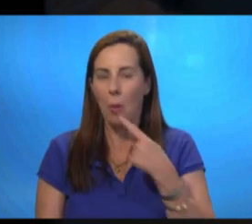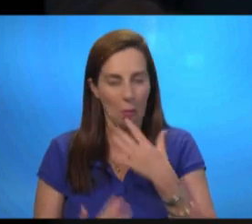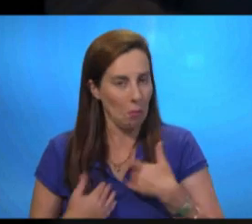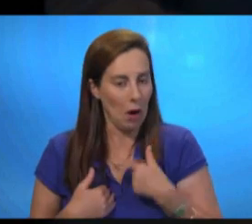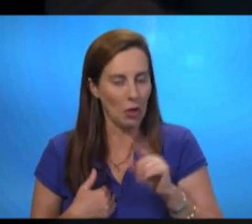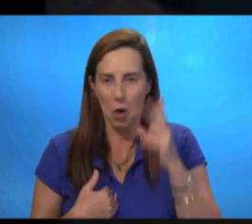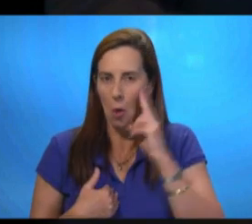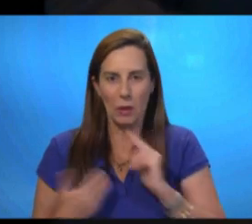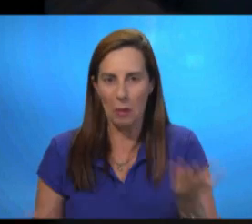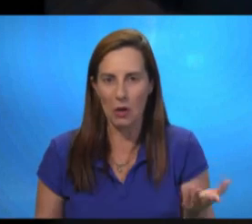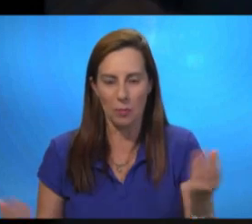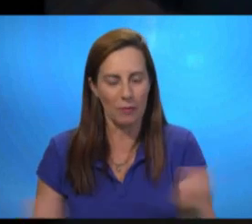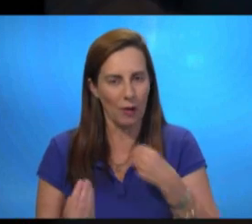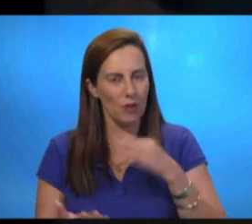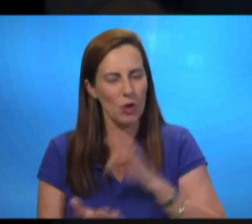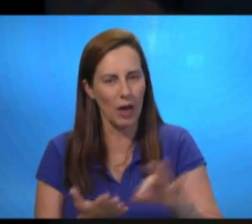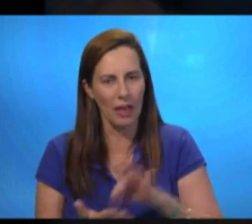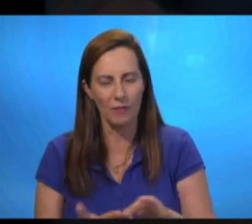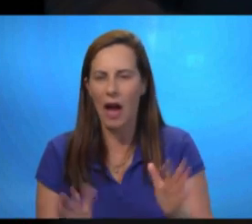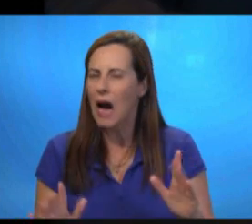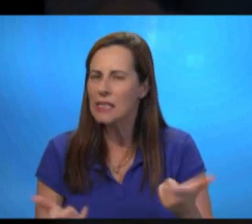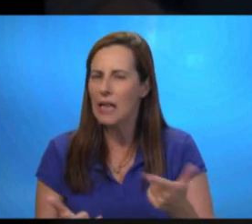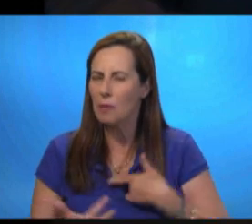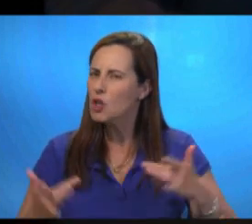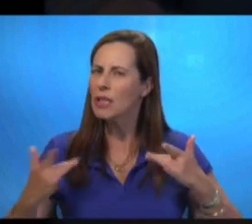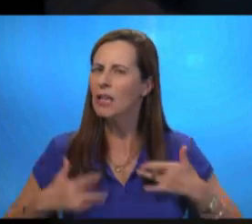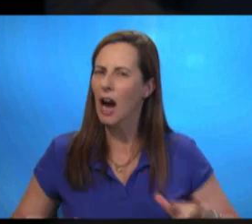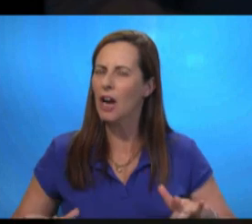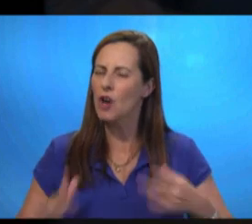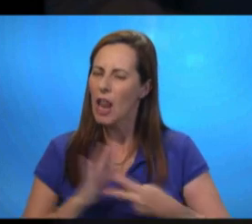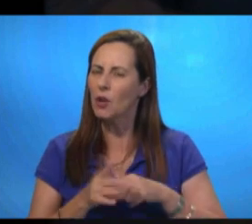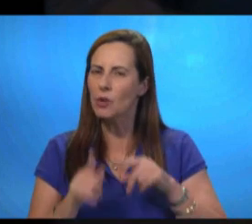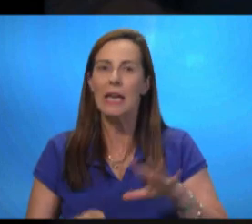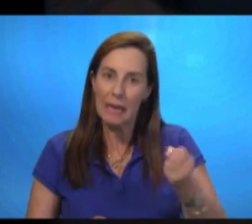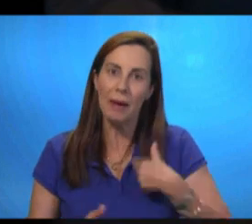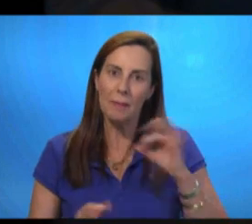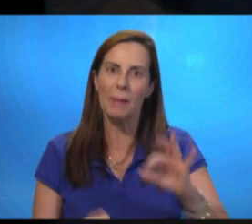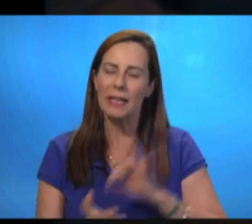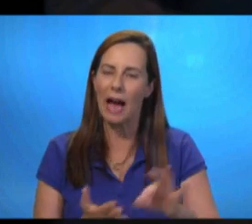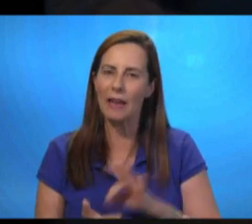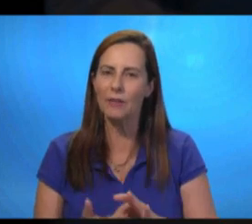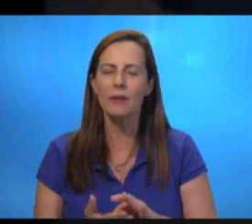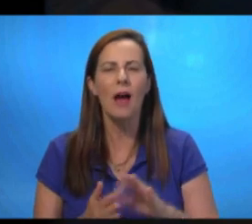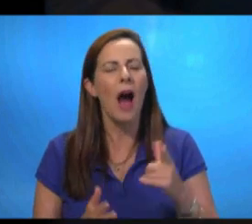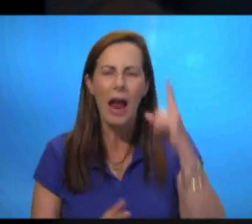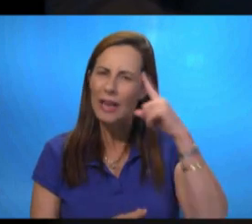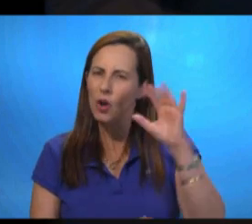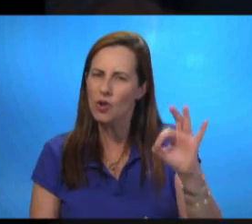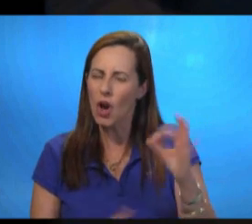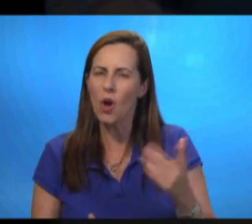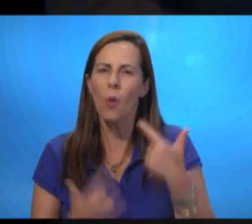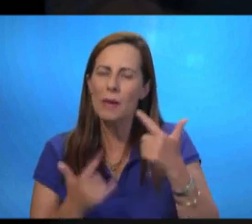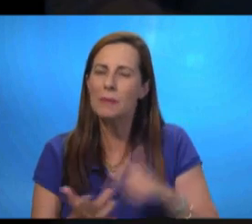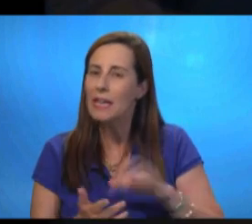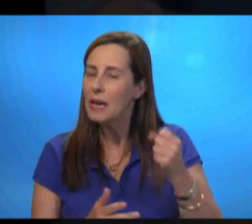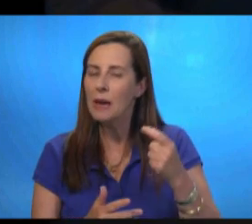מתבייש בדברים שכתבתי, אז למה שאתכחש לתוכנית הזו אם כתבתי אותה? על העמדות שלו, אטינגר מסביר שאם הוא לא היה